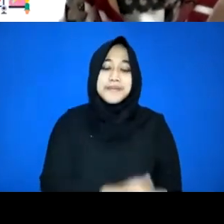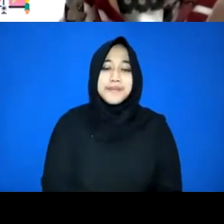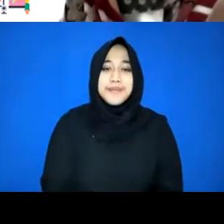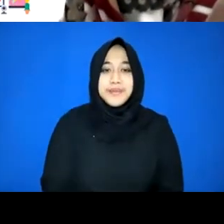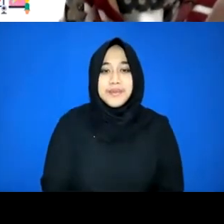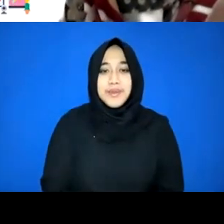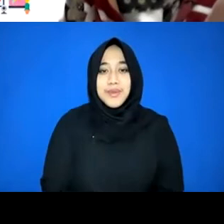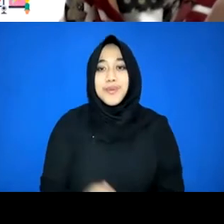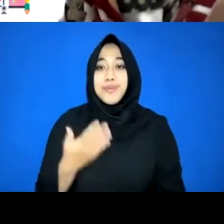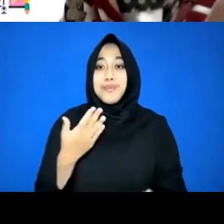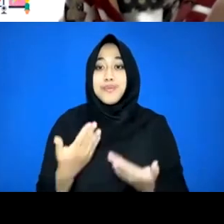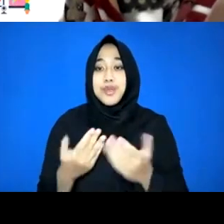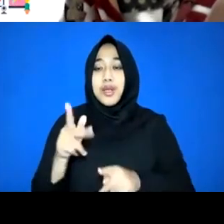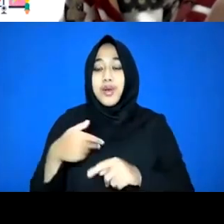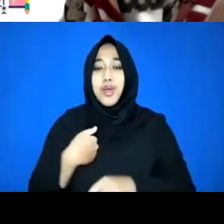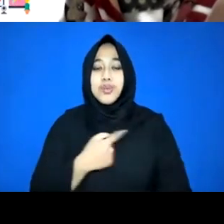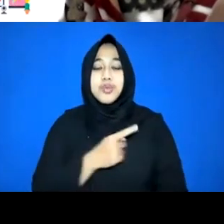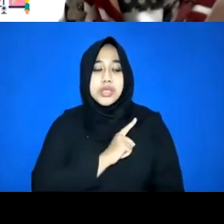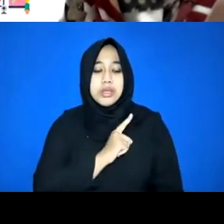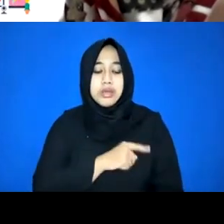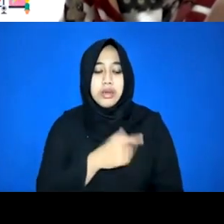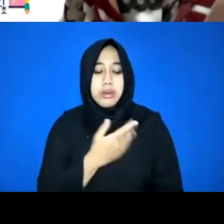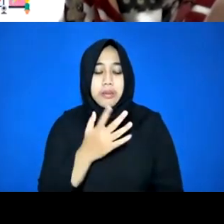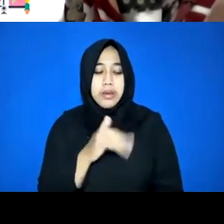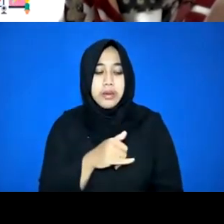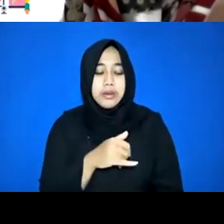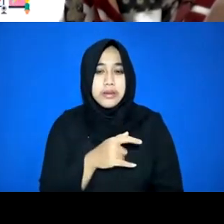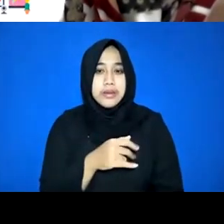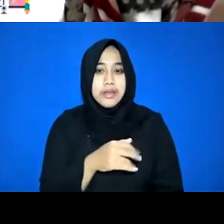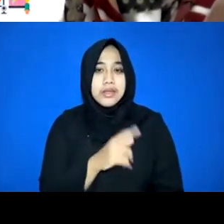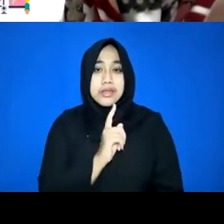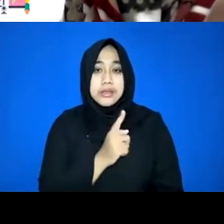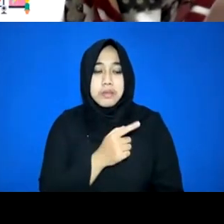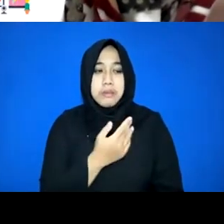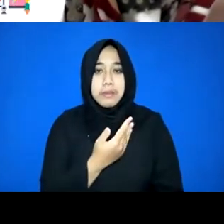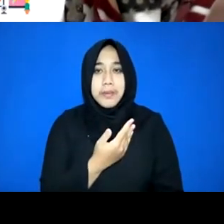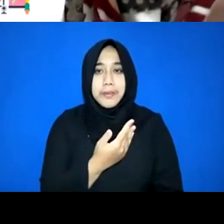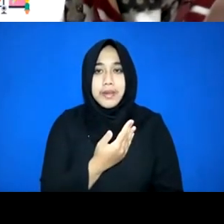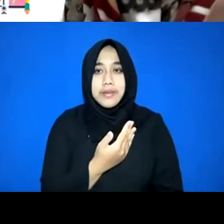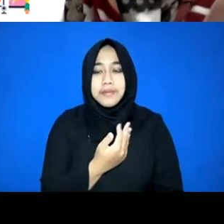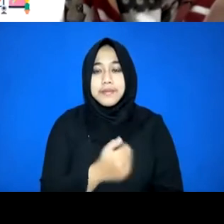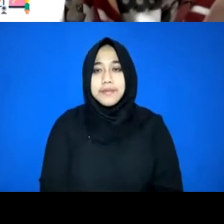Mungkin ya kalau aku sendiri sih itu karena ini Mbak